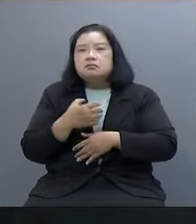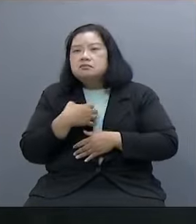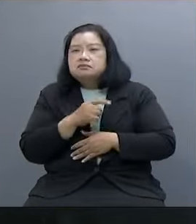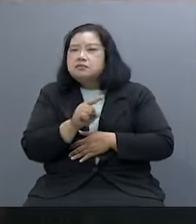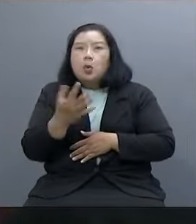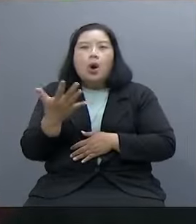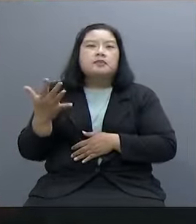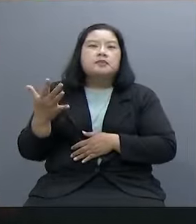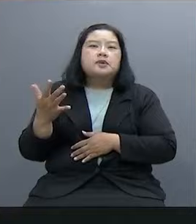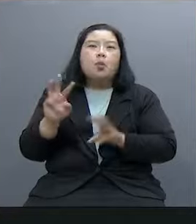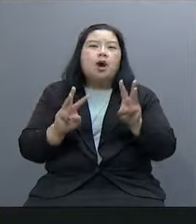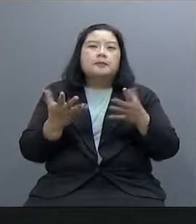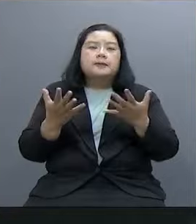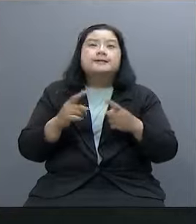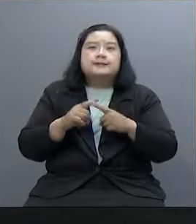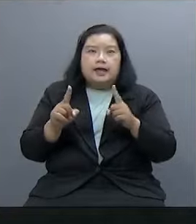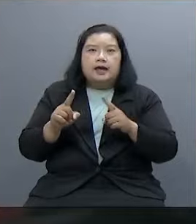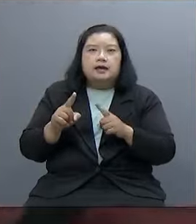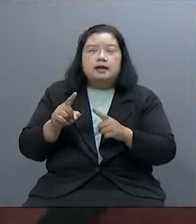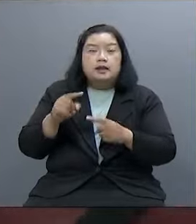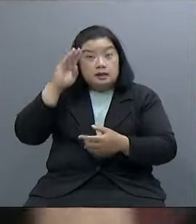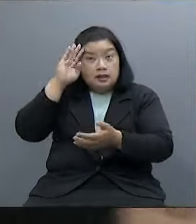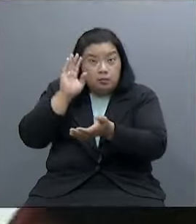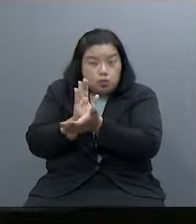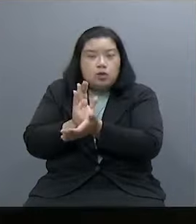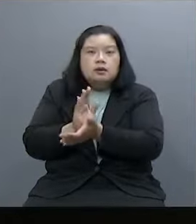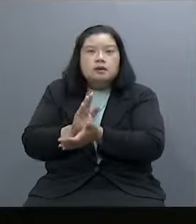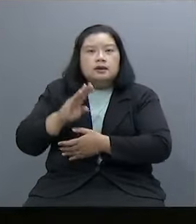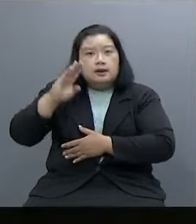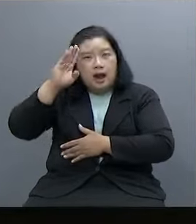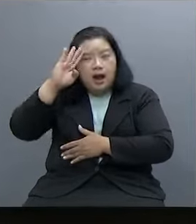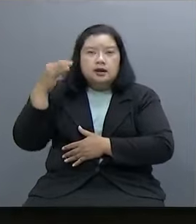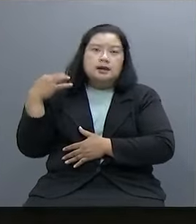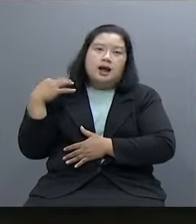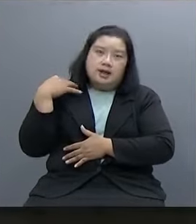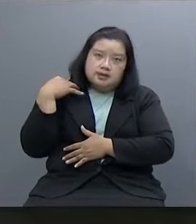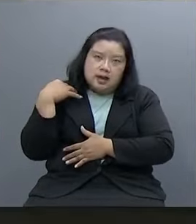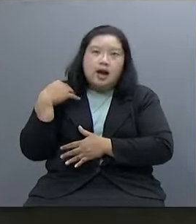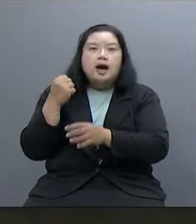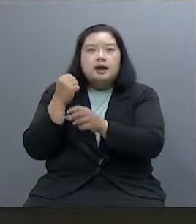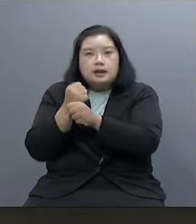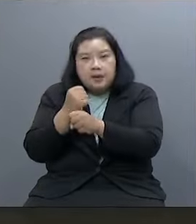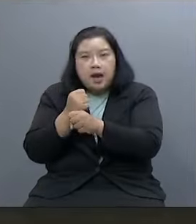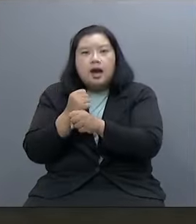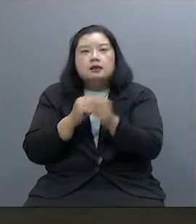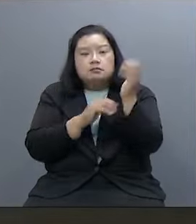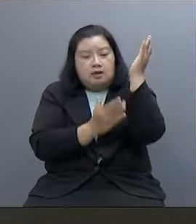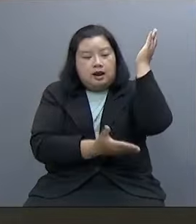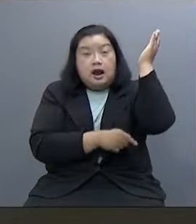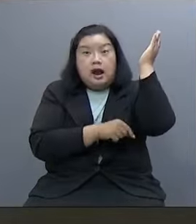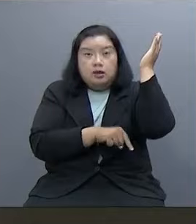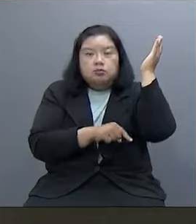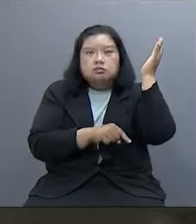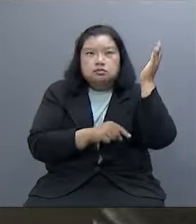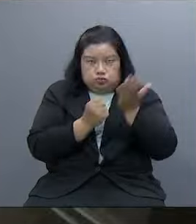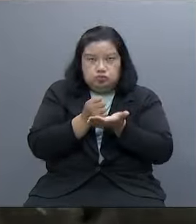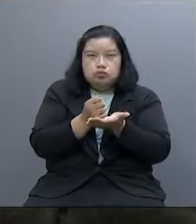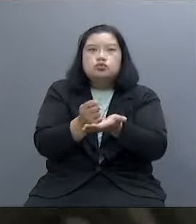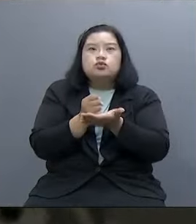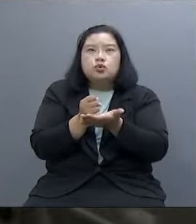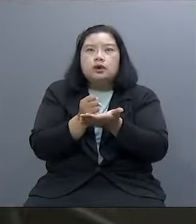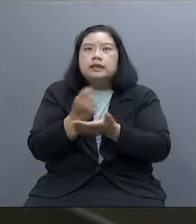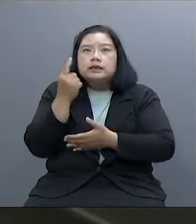ทางเจ้าหน้าที่ตำรวจตระเวนชายแดนรวมถึงทหารอาสาชุดประสานงานชายแดนไทยก็ต้องเข้ามาช่วยอำนวยความสะดวกนะคะจัดหาพื้น